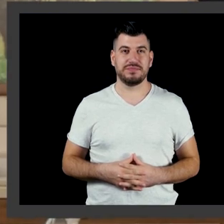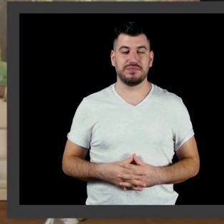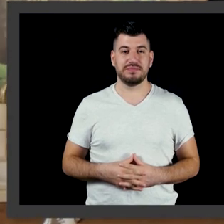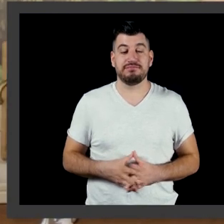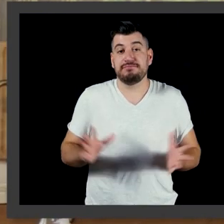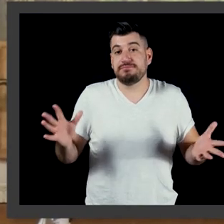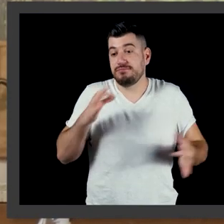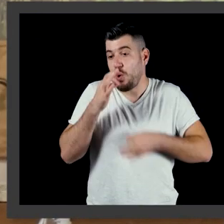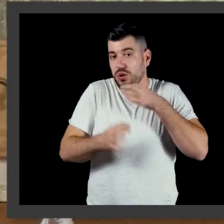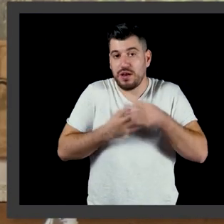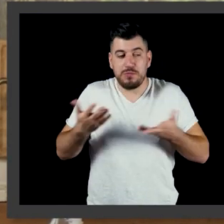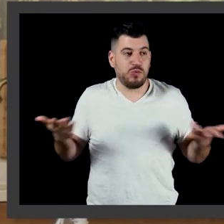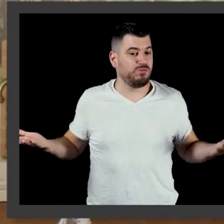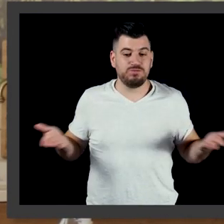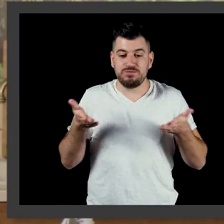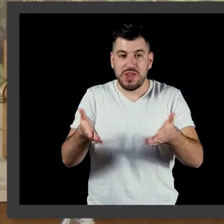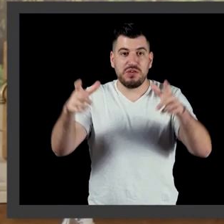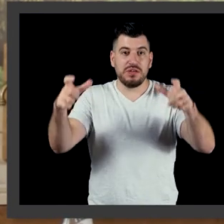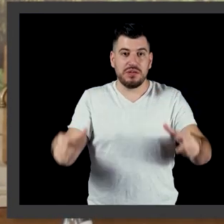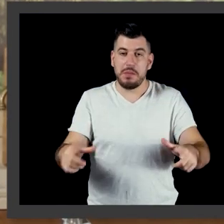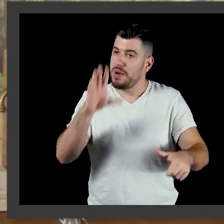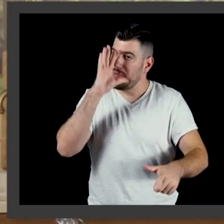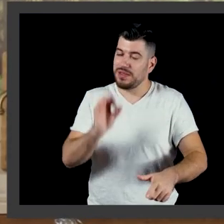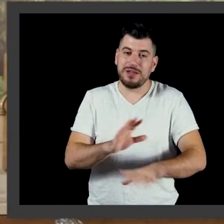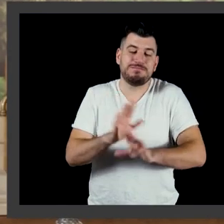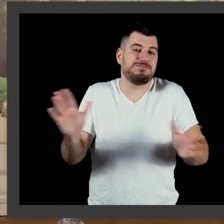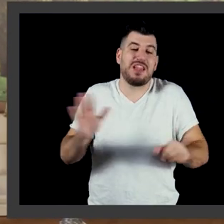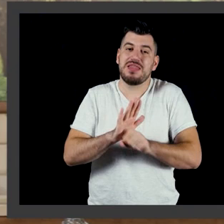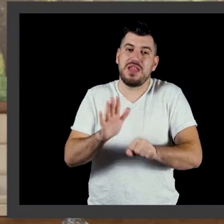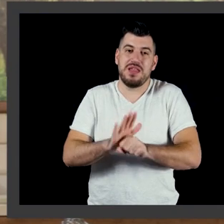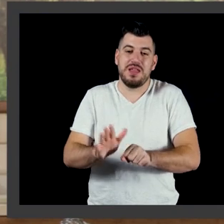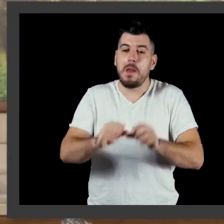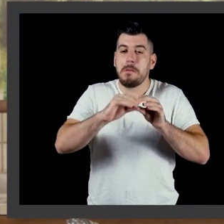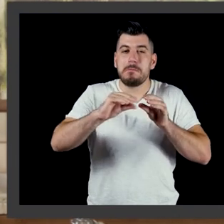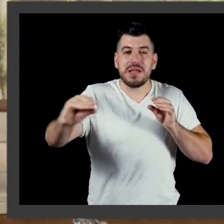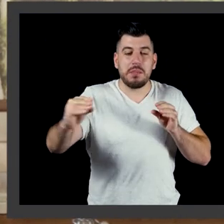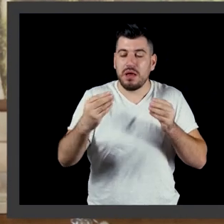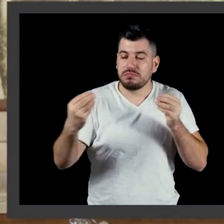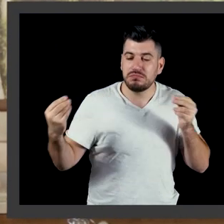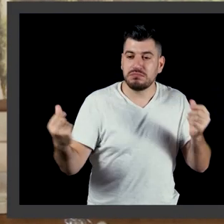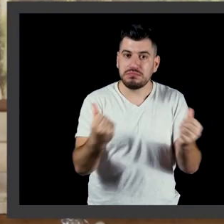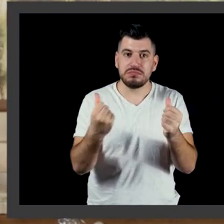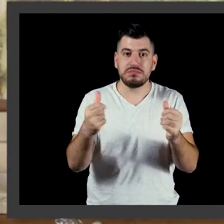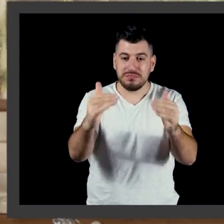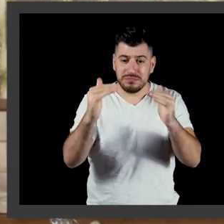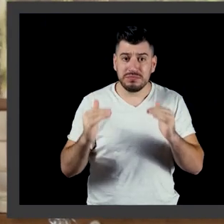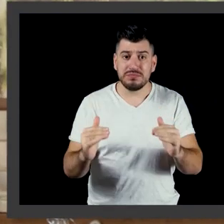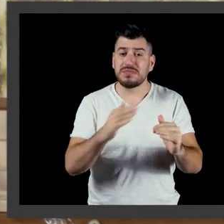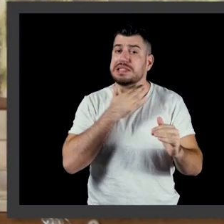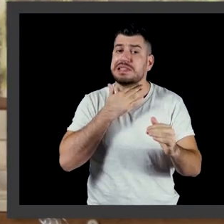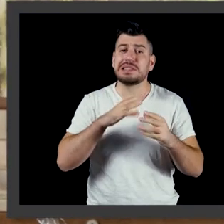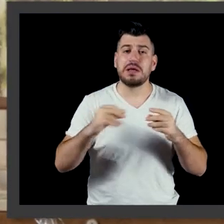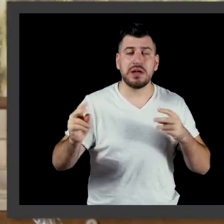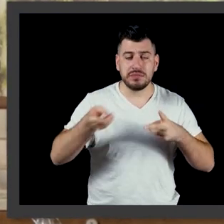Ό,τι και να πω για αυτό το πιάτο είναι λίγο. Η μπεσαμέλ είναι τόσο απαλή. Από κάτω ο κιμάς είναι τόσο